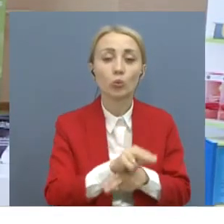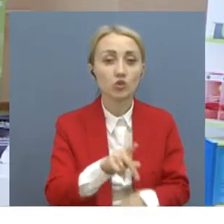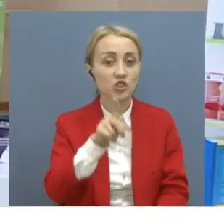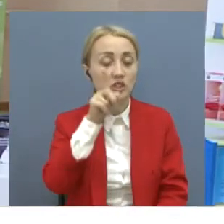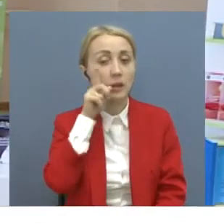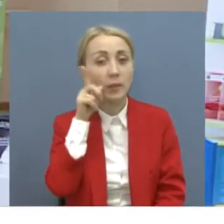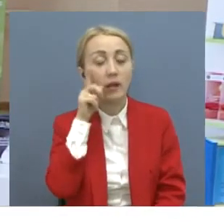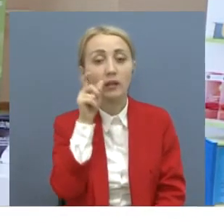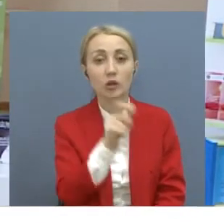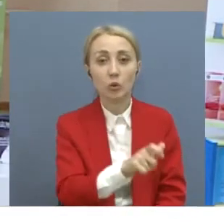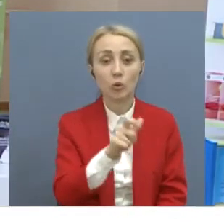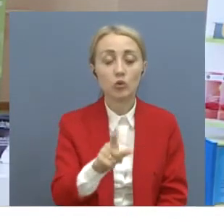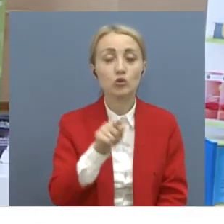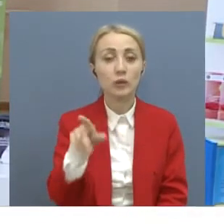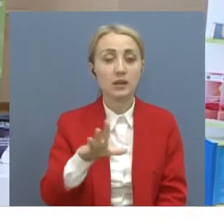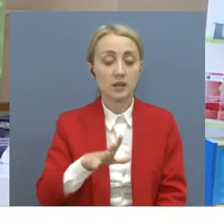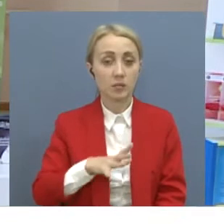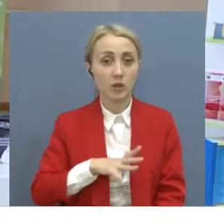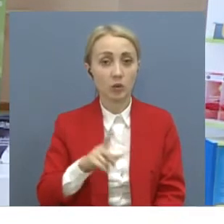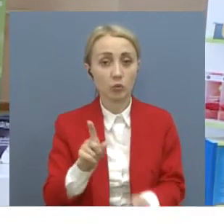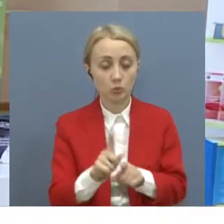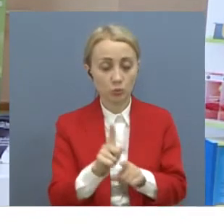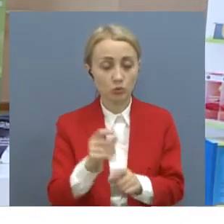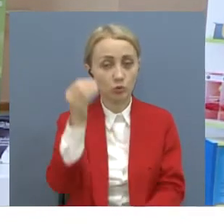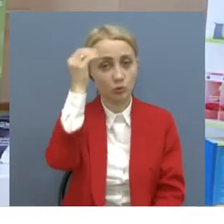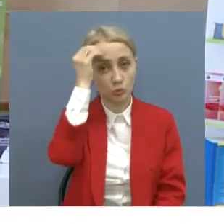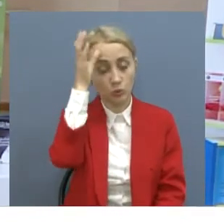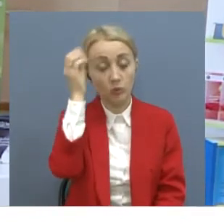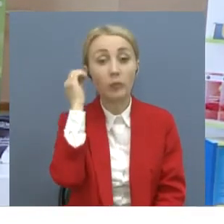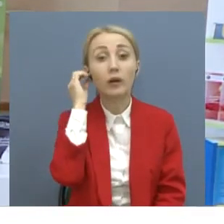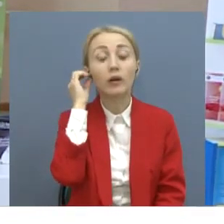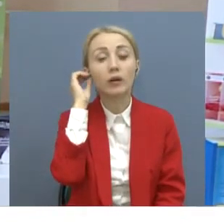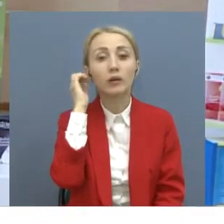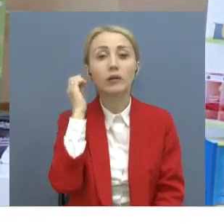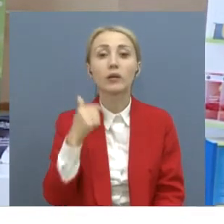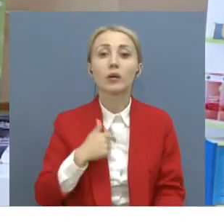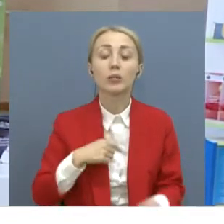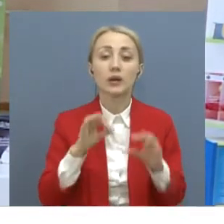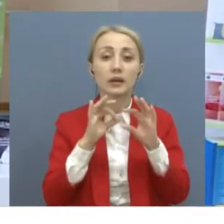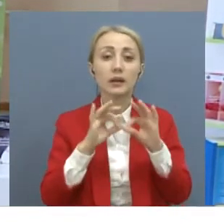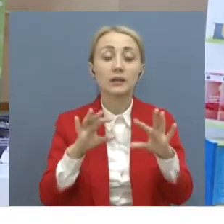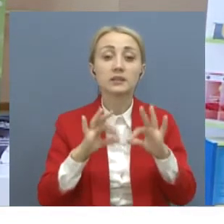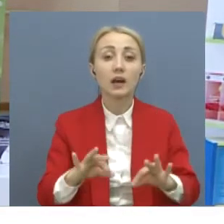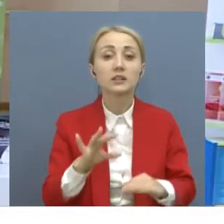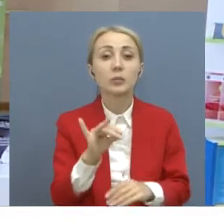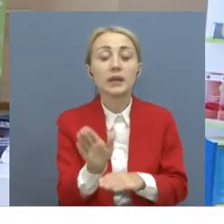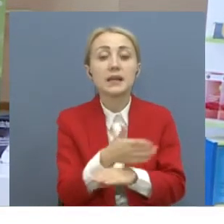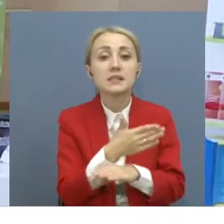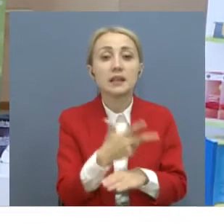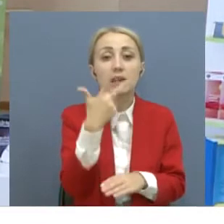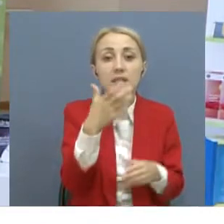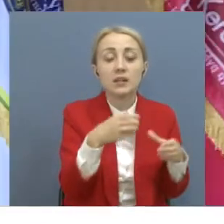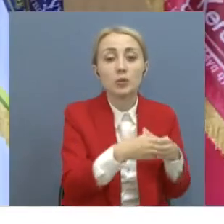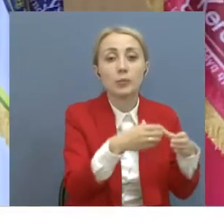парасаттылық мәдениеті туралы пәндердің енуі байланысты солар жөнінде жастарға мынау жемқорлыққа бармау